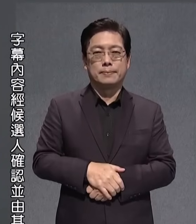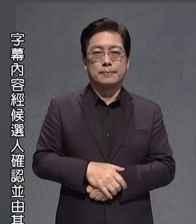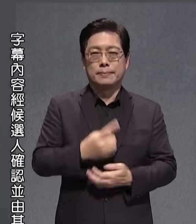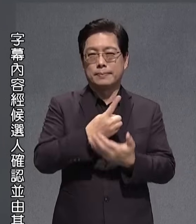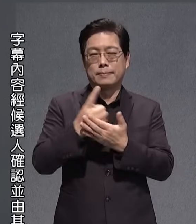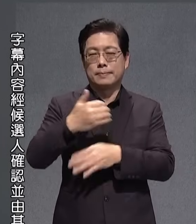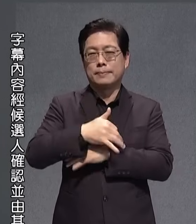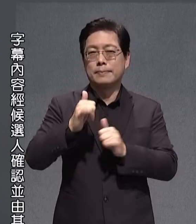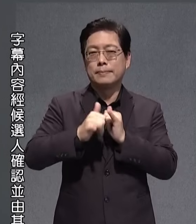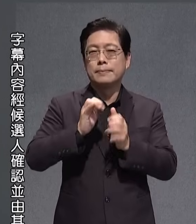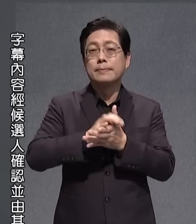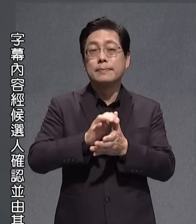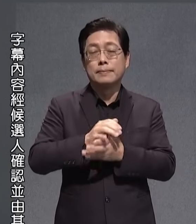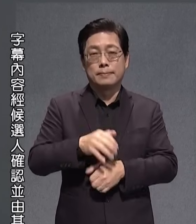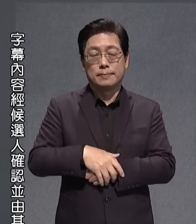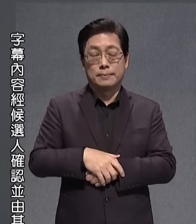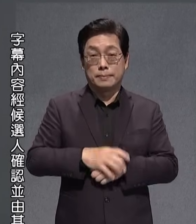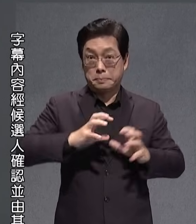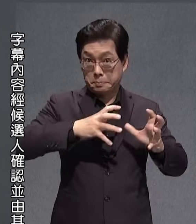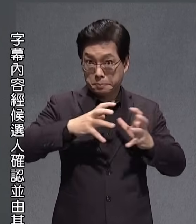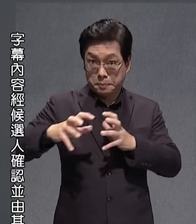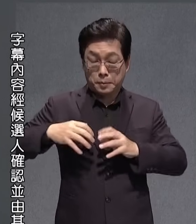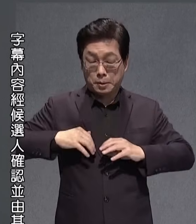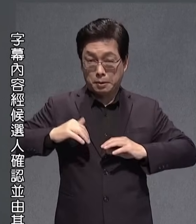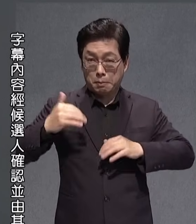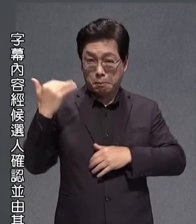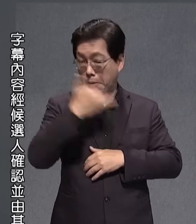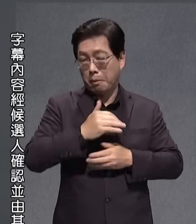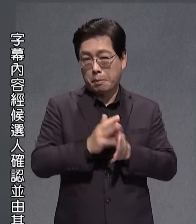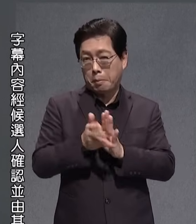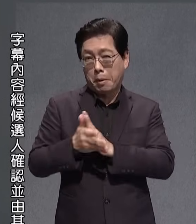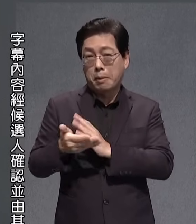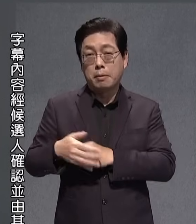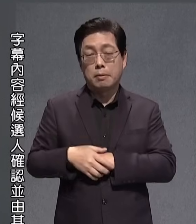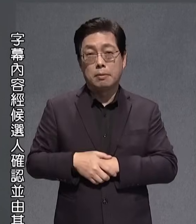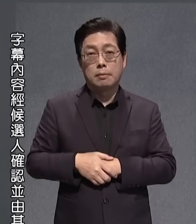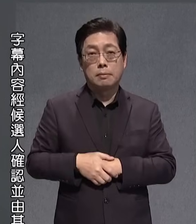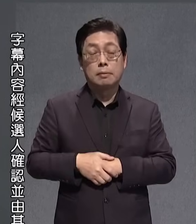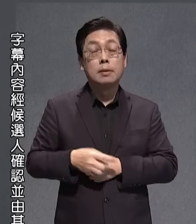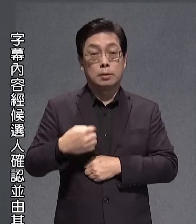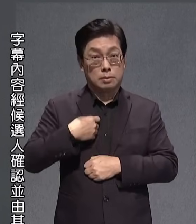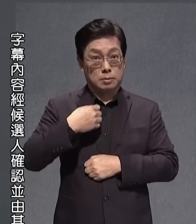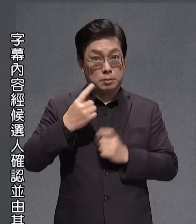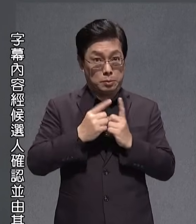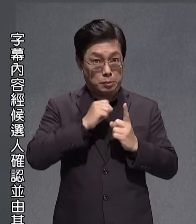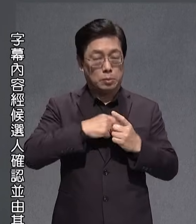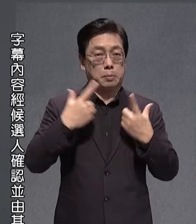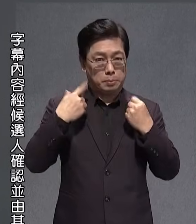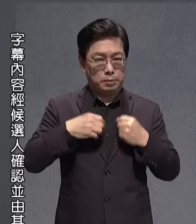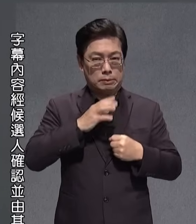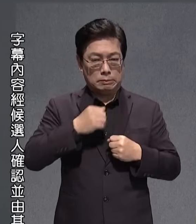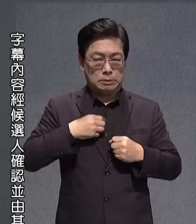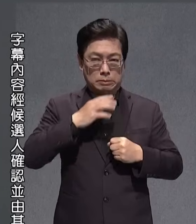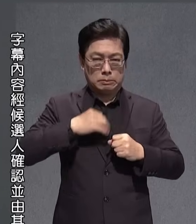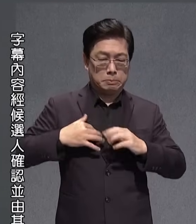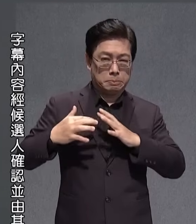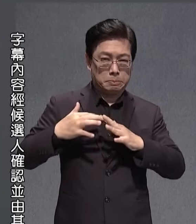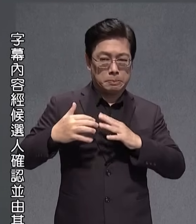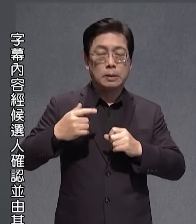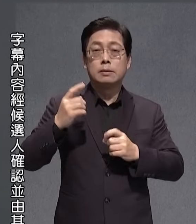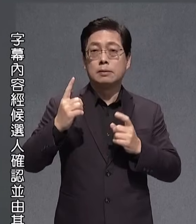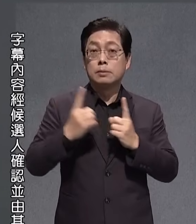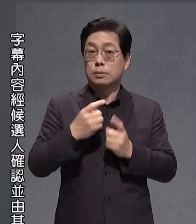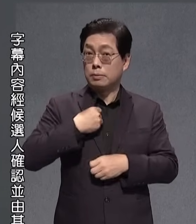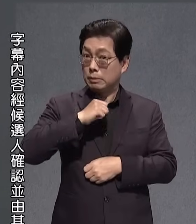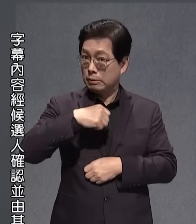各位乡亲，世界正在快速转变，固然对台湾是一项挑战，但对台湾